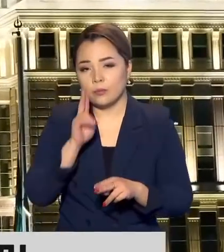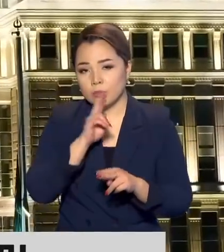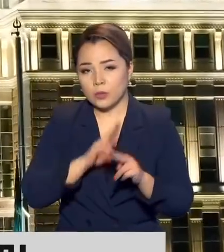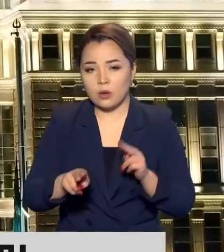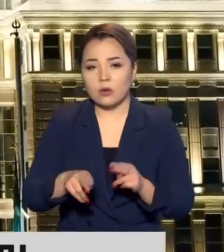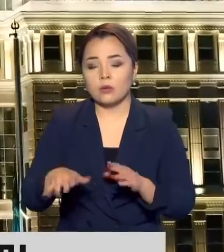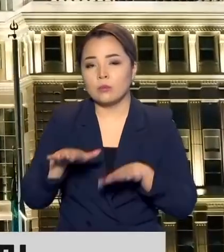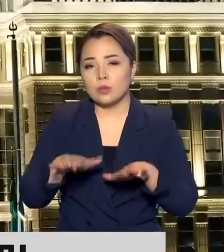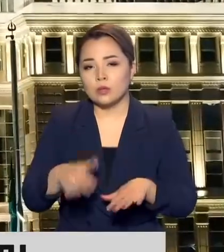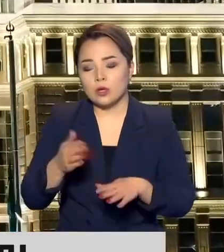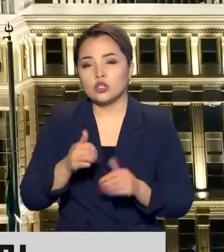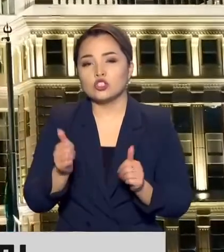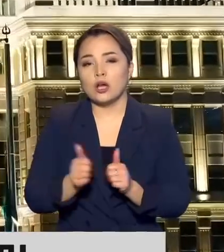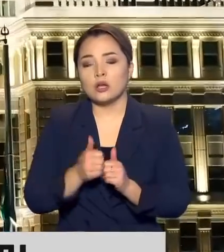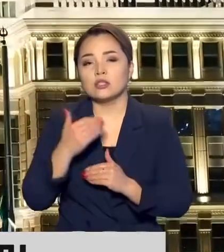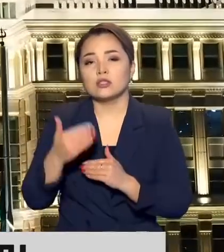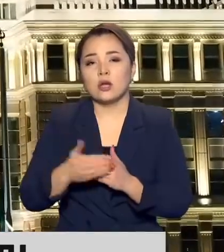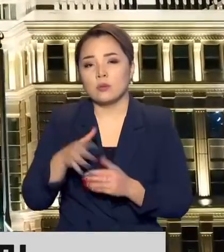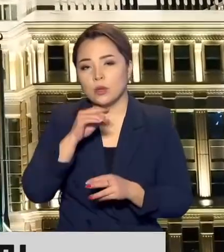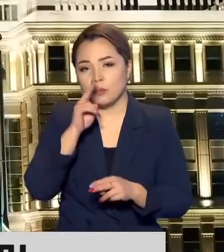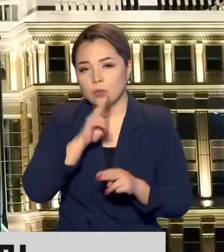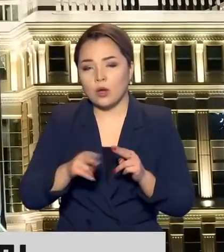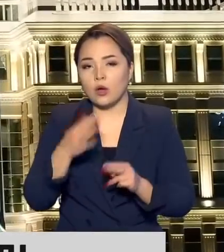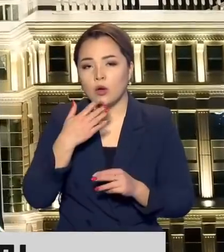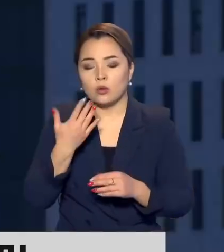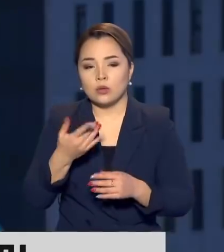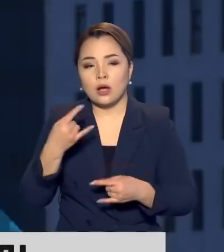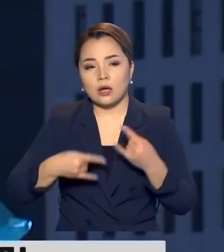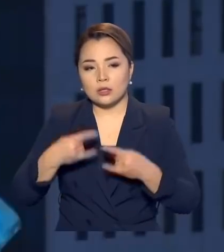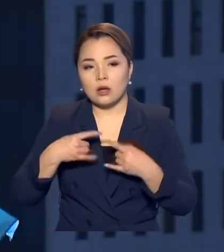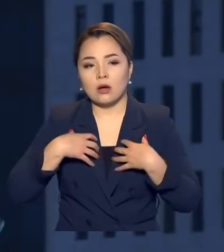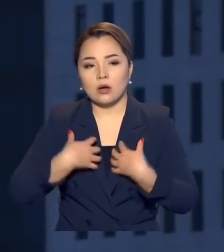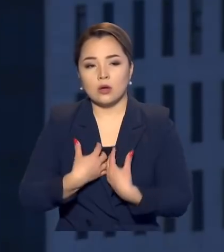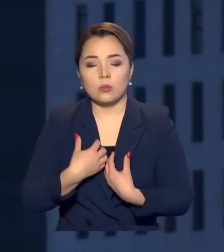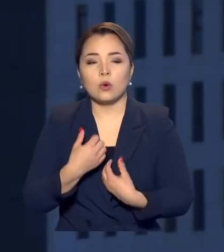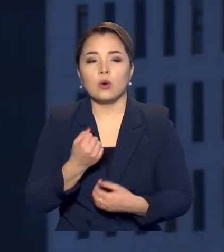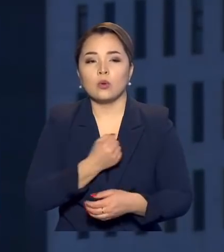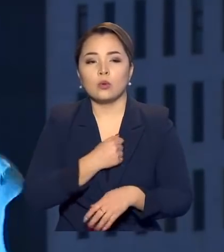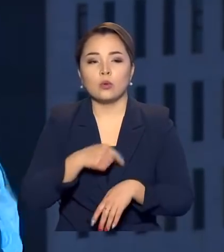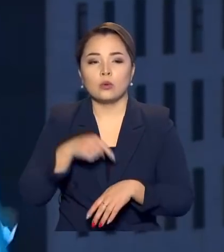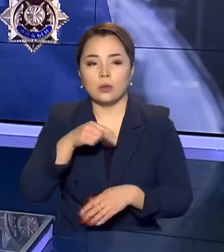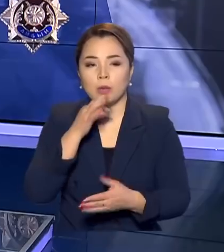Өз жақындарын жоғалтқан жанұяларға ұлттық арна қайғырып көңіл айтты.